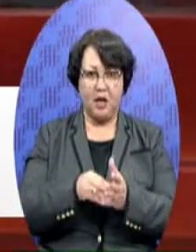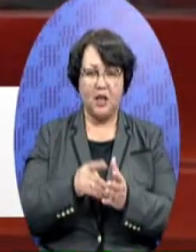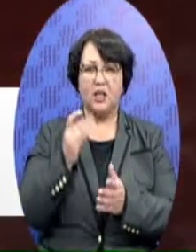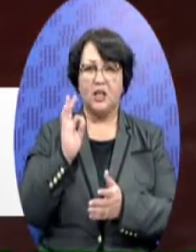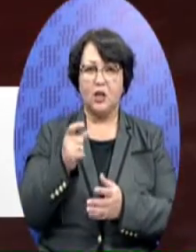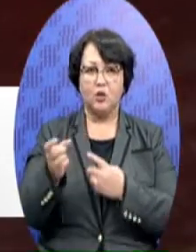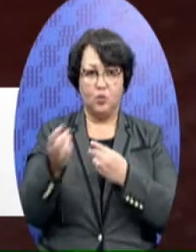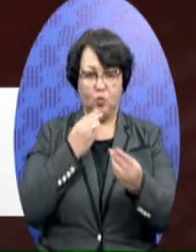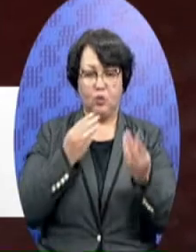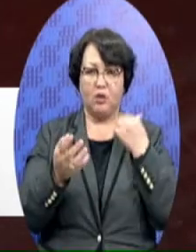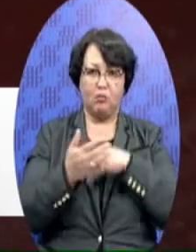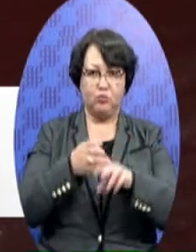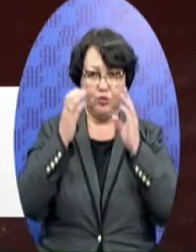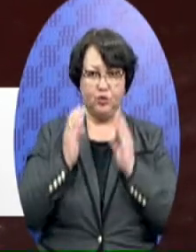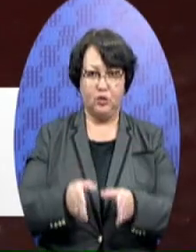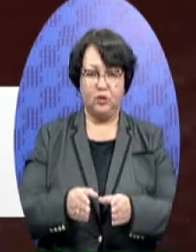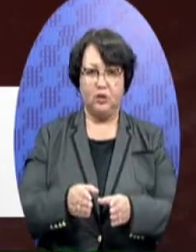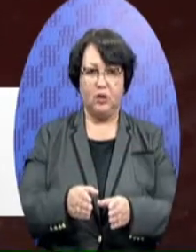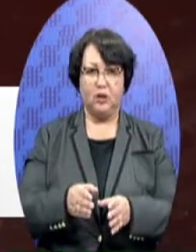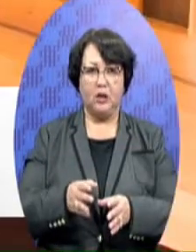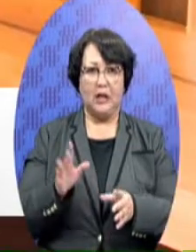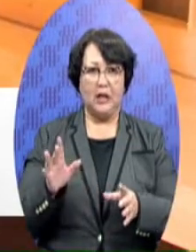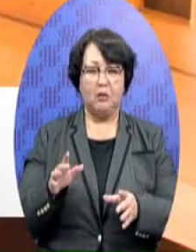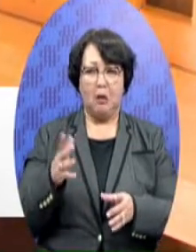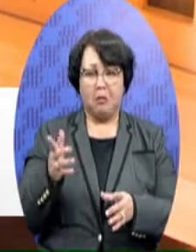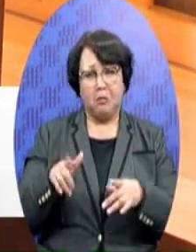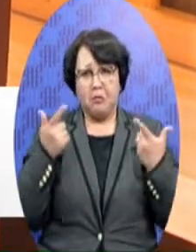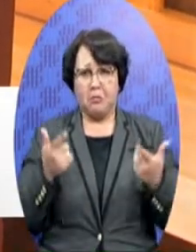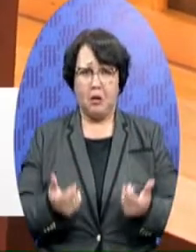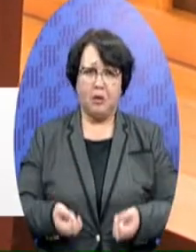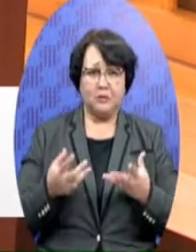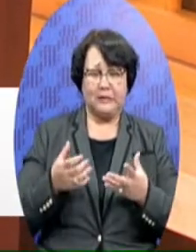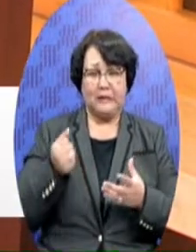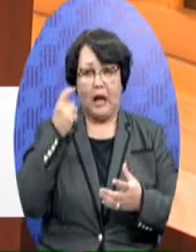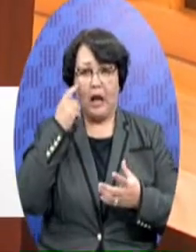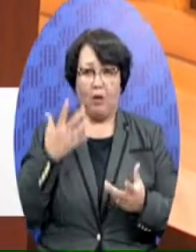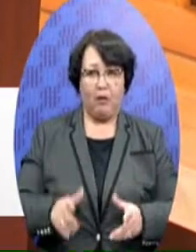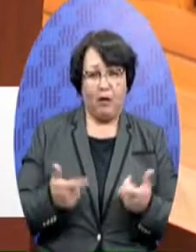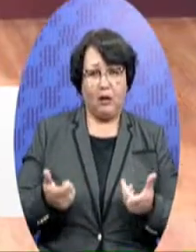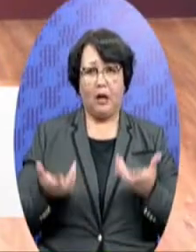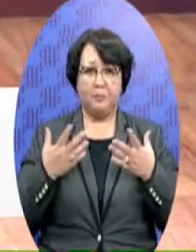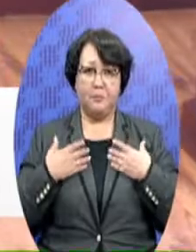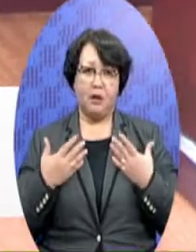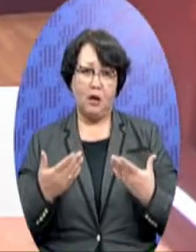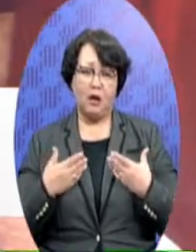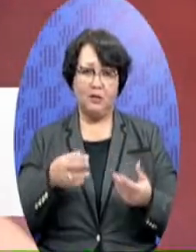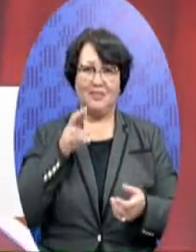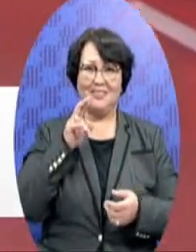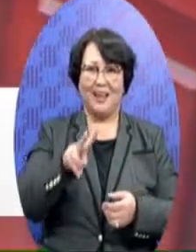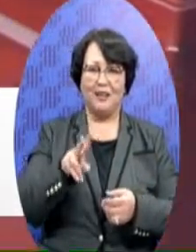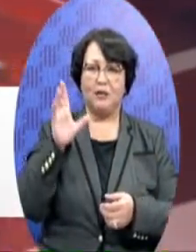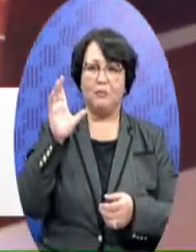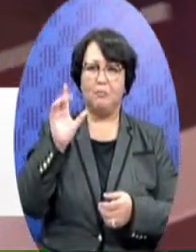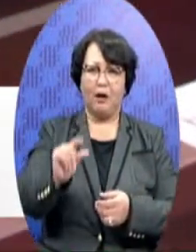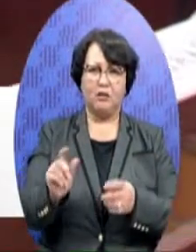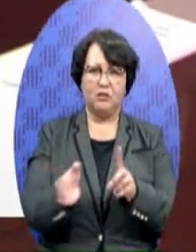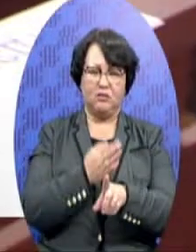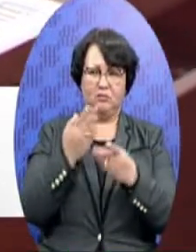байна. Зам тээврийн осол санаандгүй үйлдэлээр гарсан гэх үндэслэлээр хайрцангуй ялын хэмжээ бага байгаа нь дээрх баримтаас харагдаж